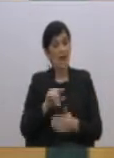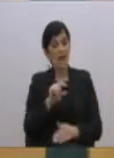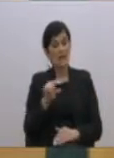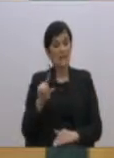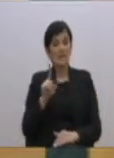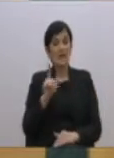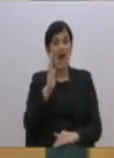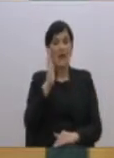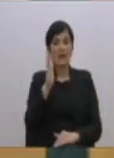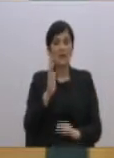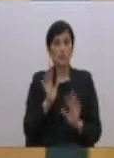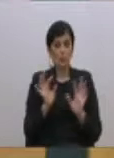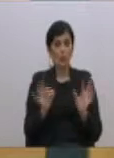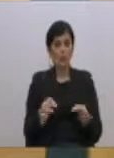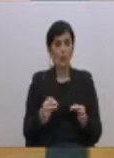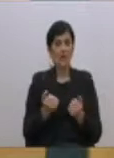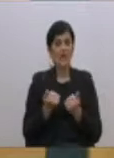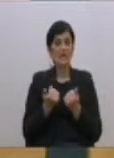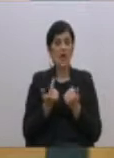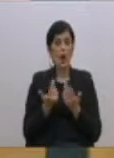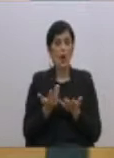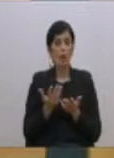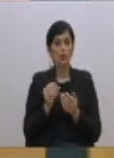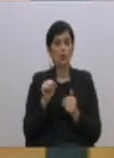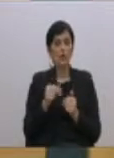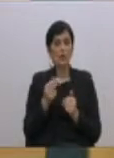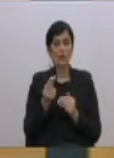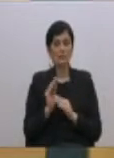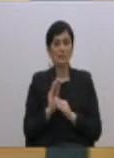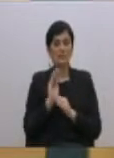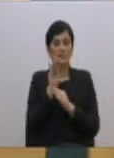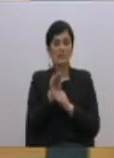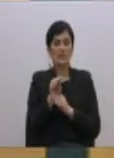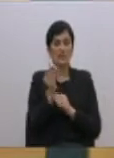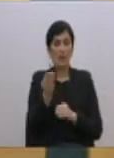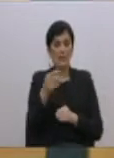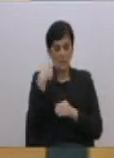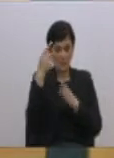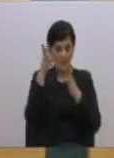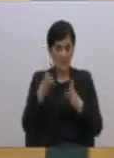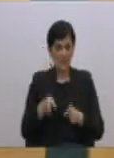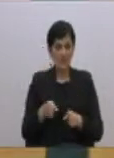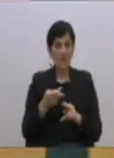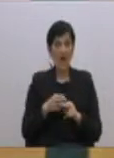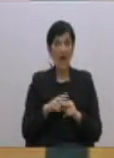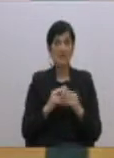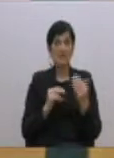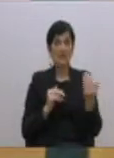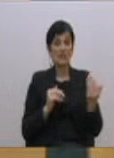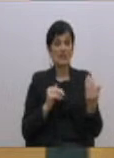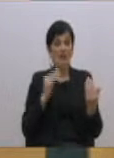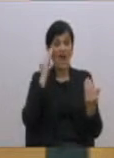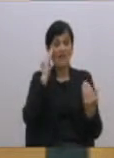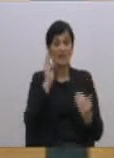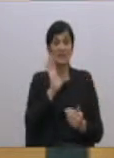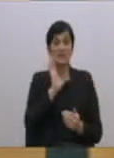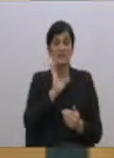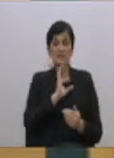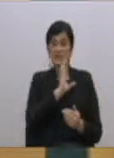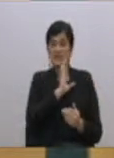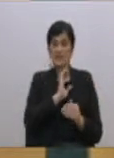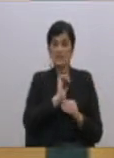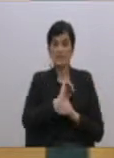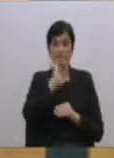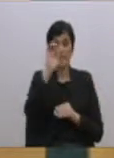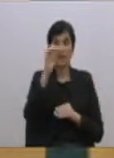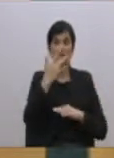იქნება ის ოპტიმალური რაოდენობა რომელიც შეიძლება დანამატის სახით გაიცეს ამ პირზე და ეს თქვენეული ვერსია გაცემბირებისა აი